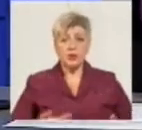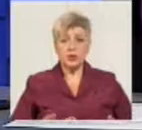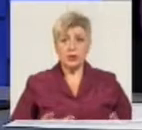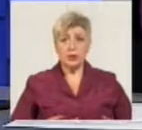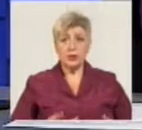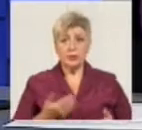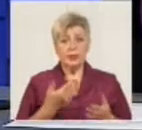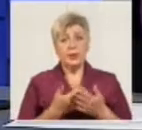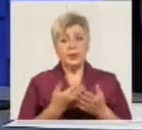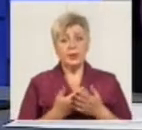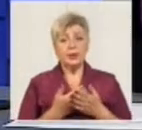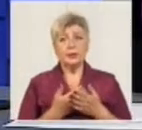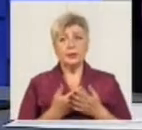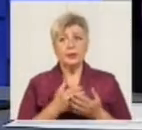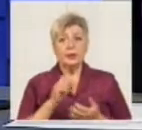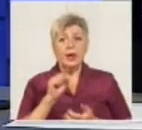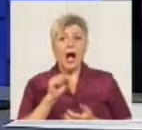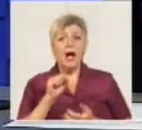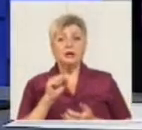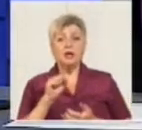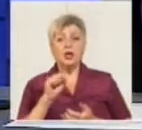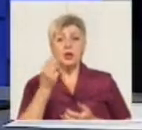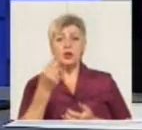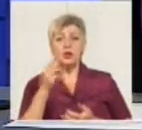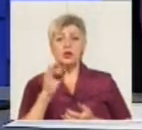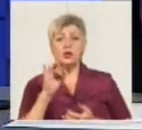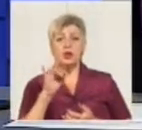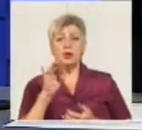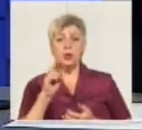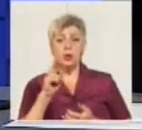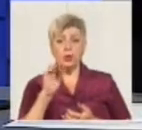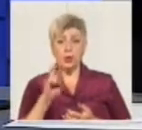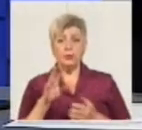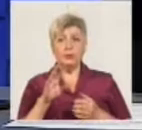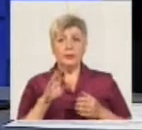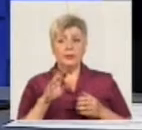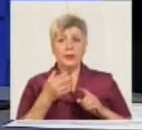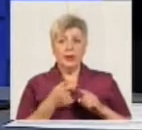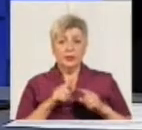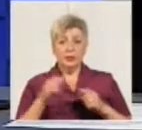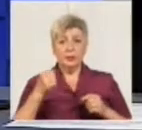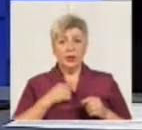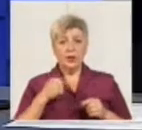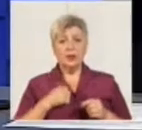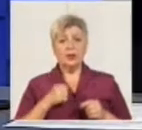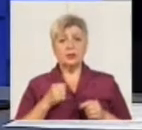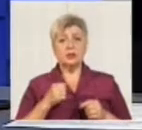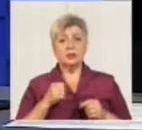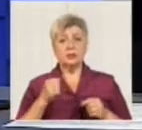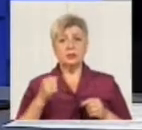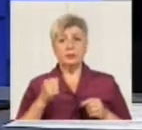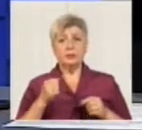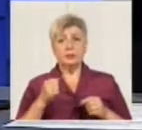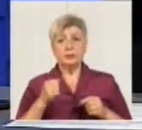Наприклад, Андрій Широков. Сім'янин – це боєць добровольчого українського корпусу. До речі, в останньому бою